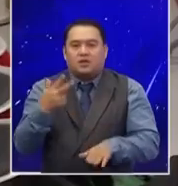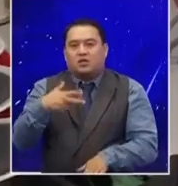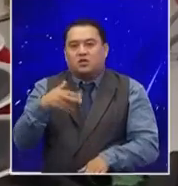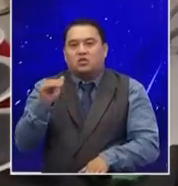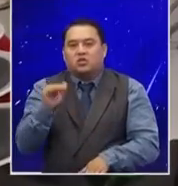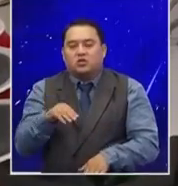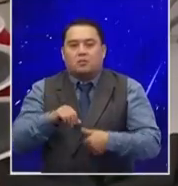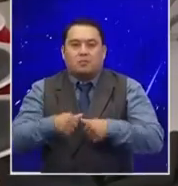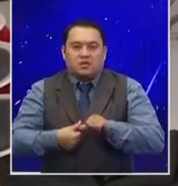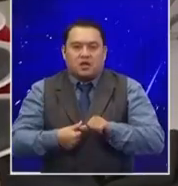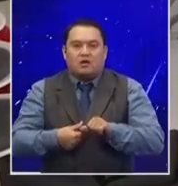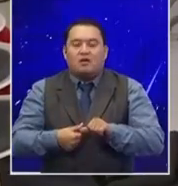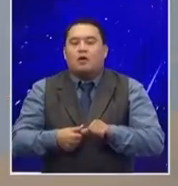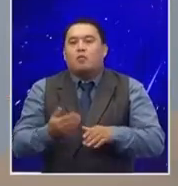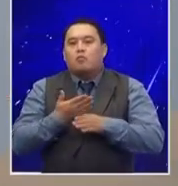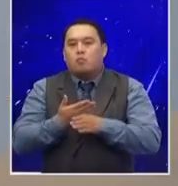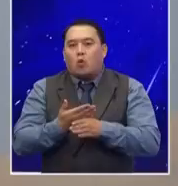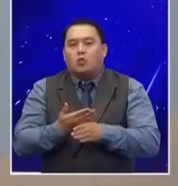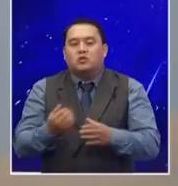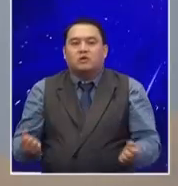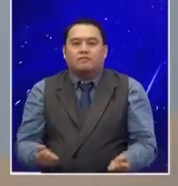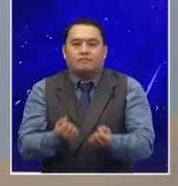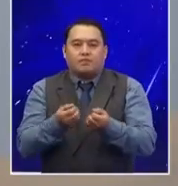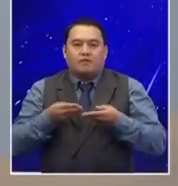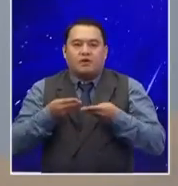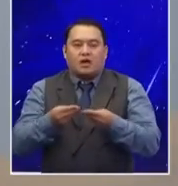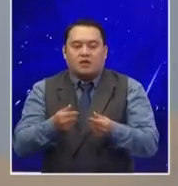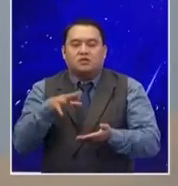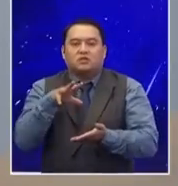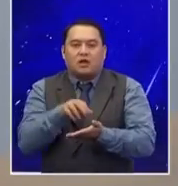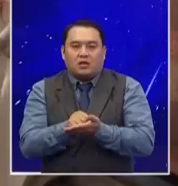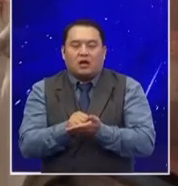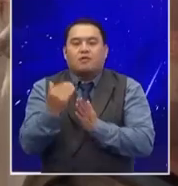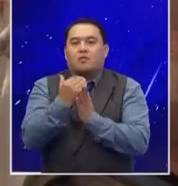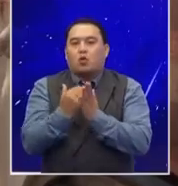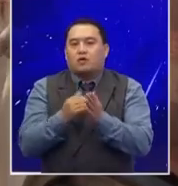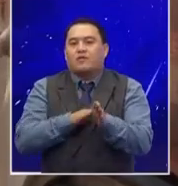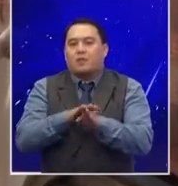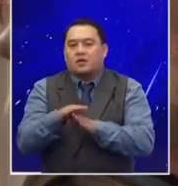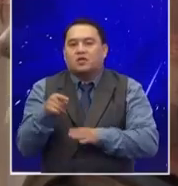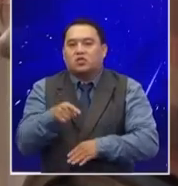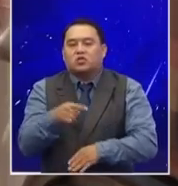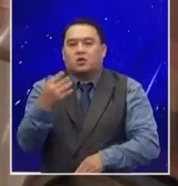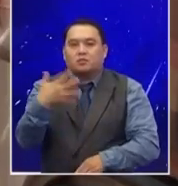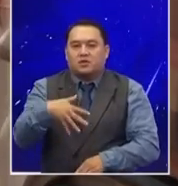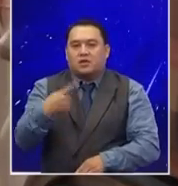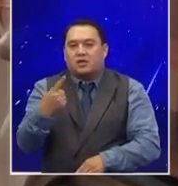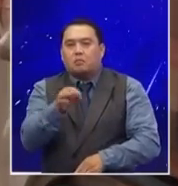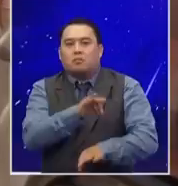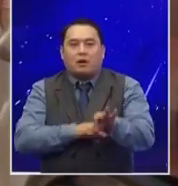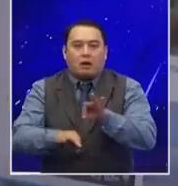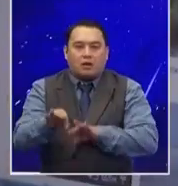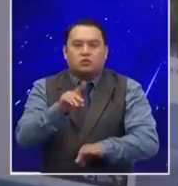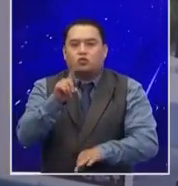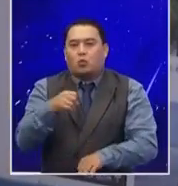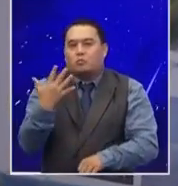из них постоянные. Существенную помощь в этом оказала дорожная карта занятости. В рамках программы реализуется 1051 проект на